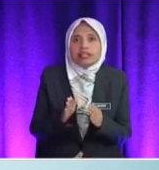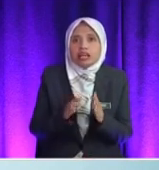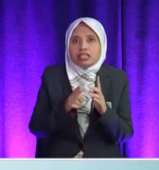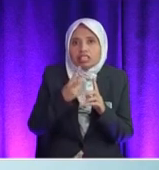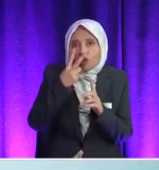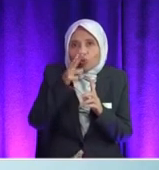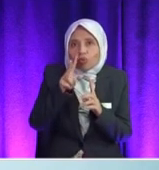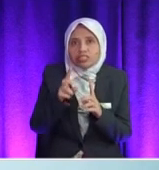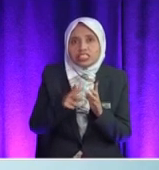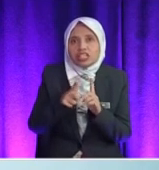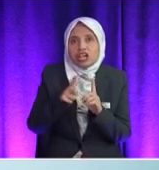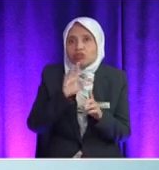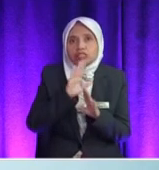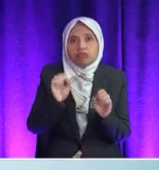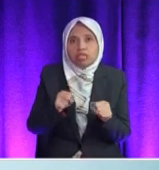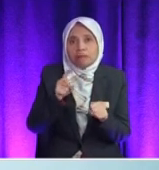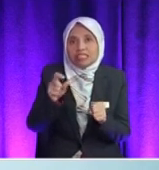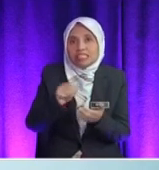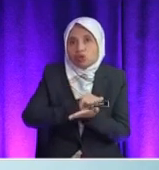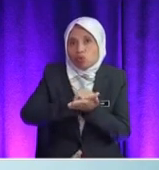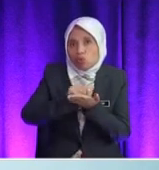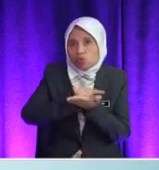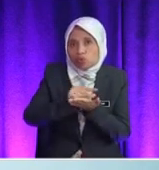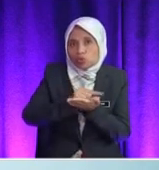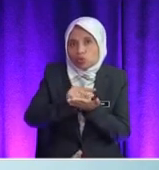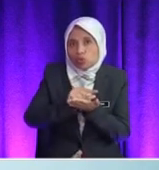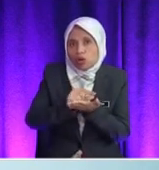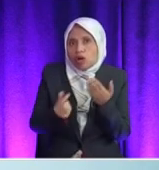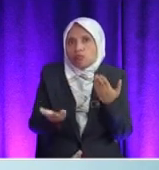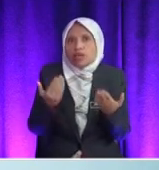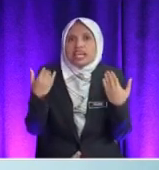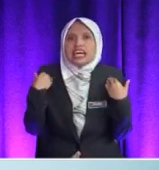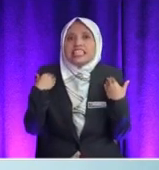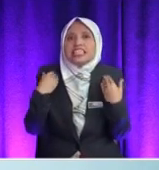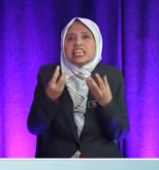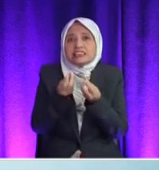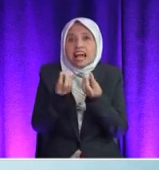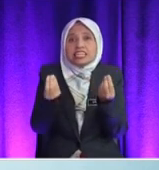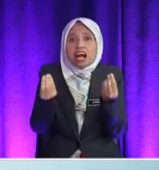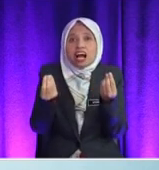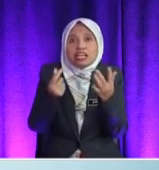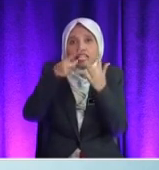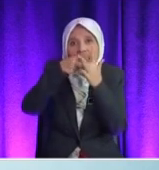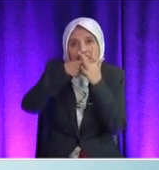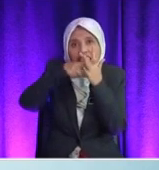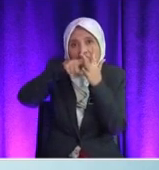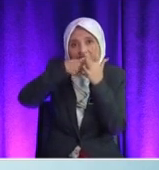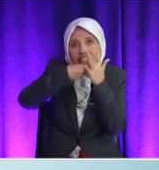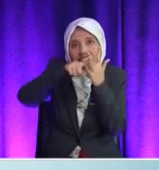terlalu dekat gosok-gosok sebab kau ini ada-ada tanah betul Yuha gosok-gosok